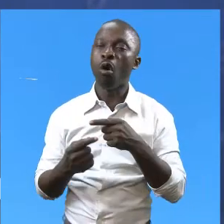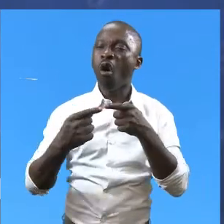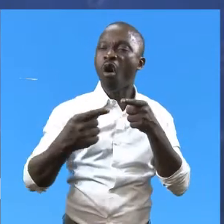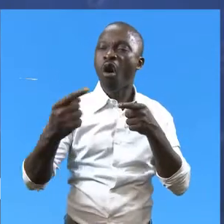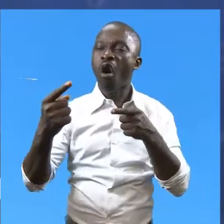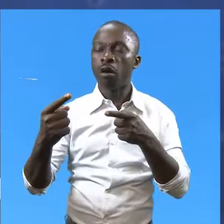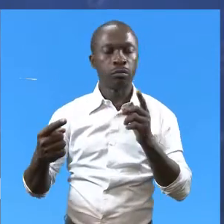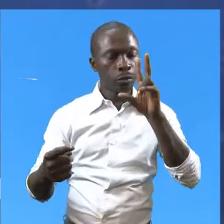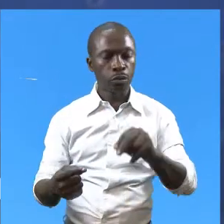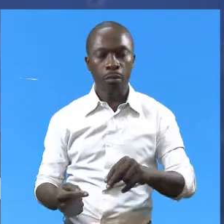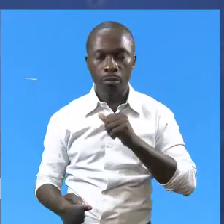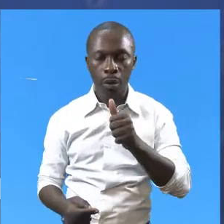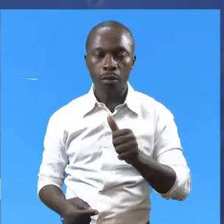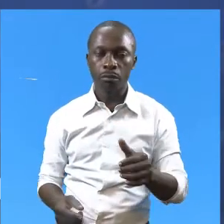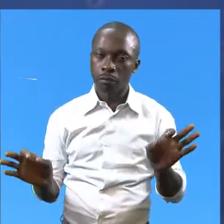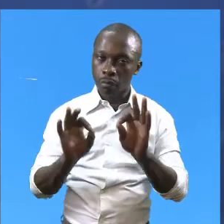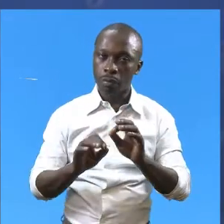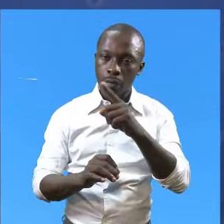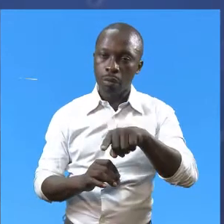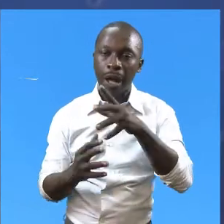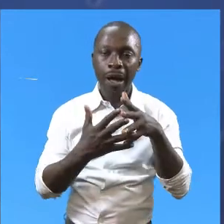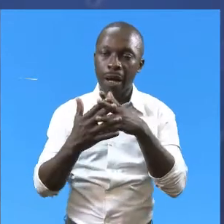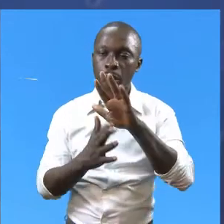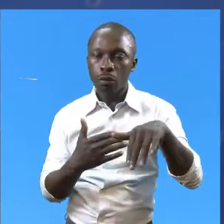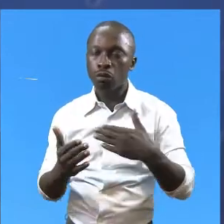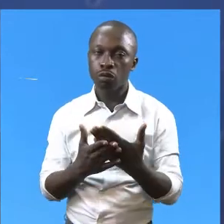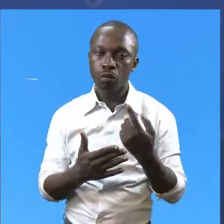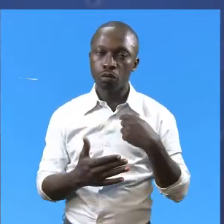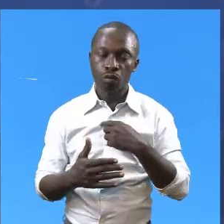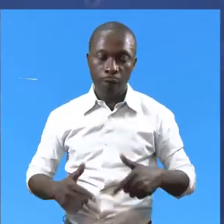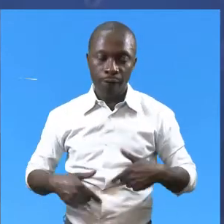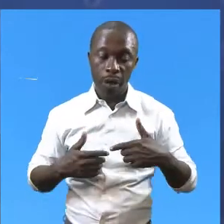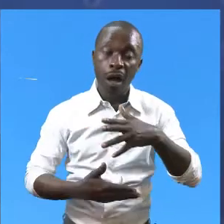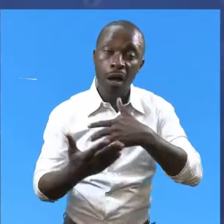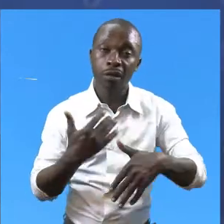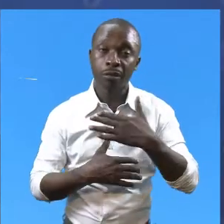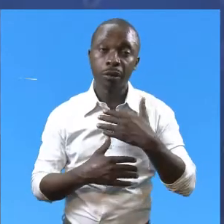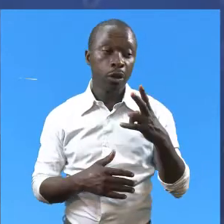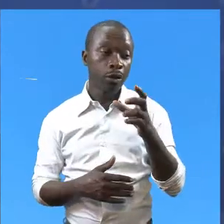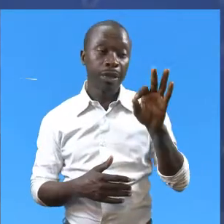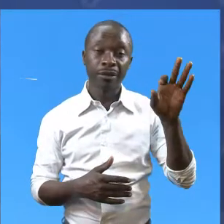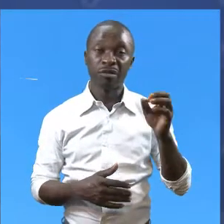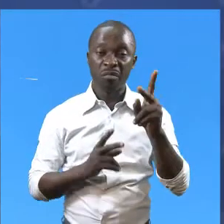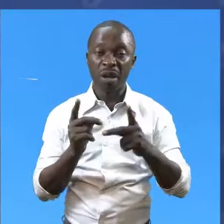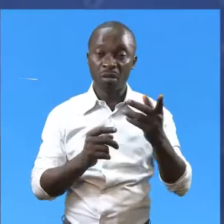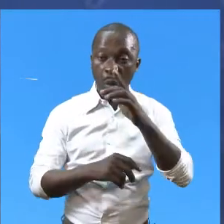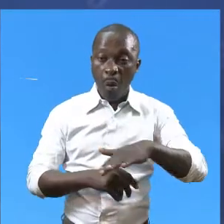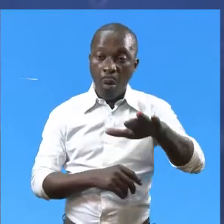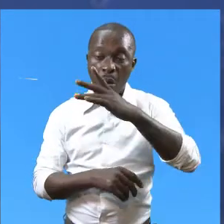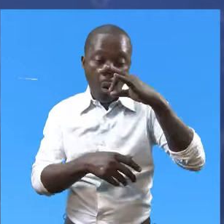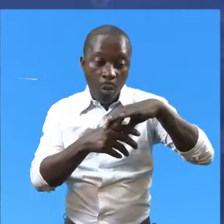nos adversaires comme nos ennemis. Ce ne sont pas nos ennemis, ce sont des Américains. Avec 290 grands électeurs emportés